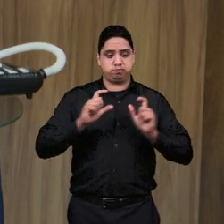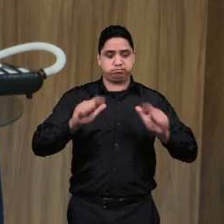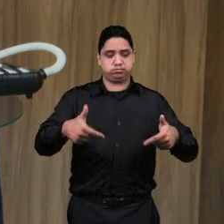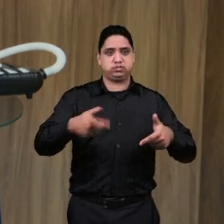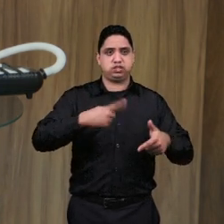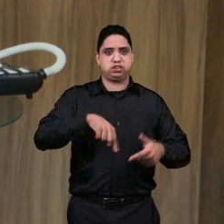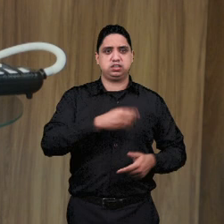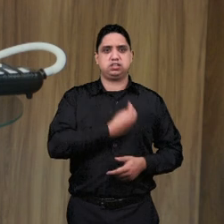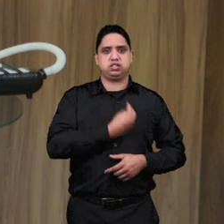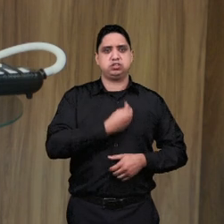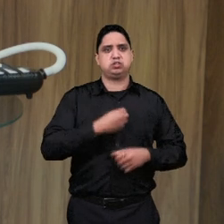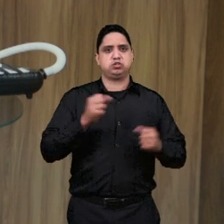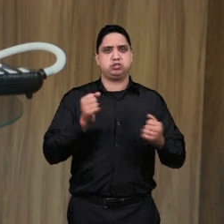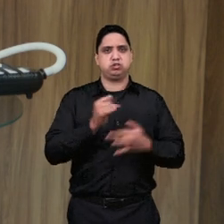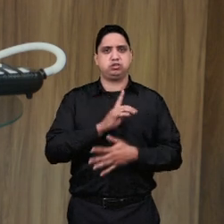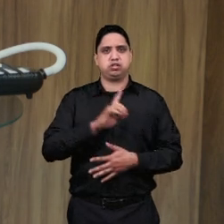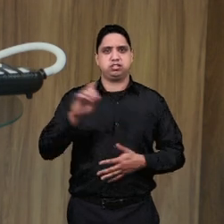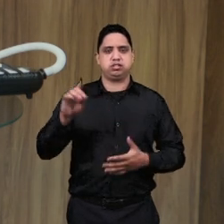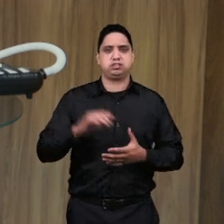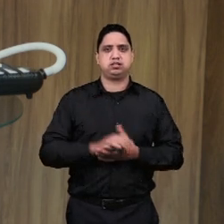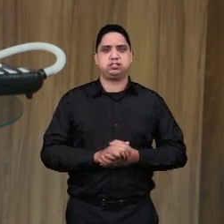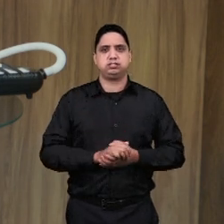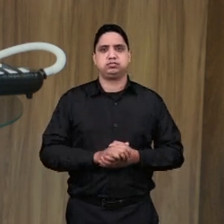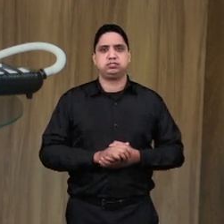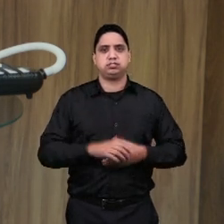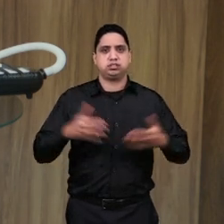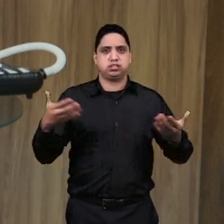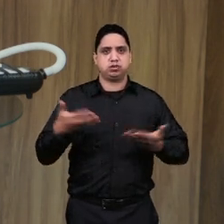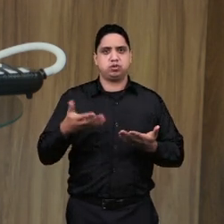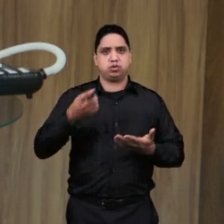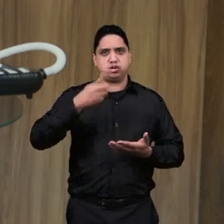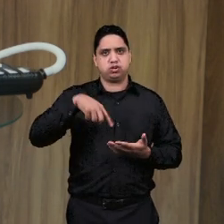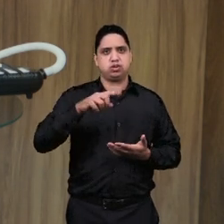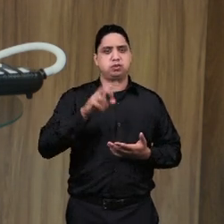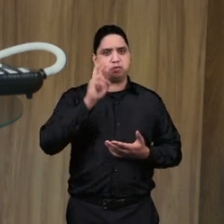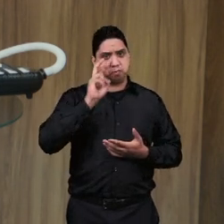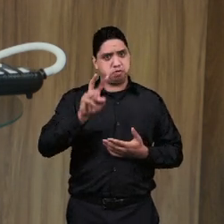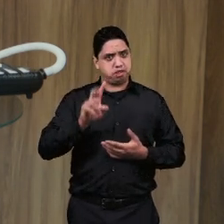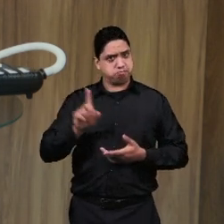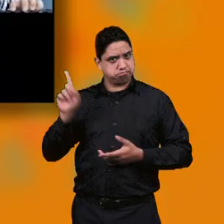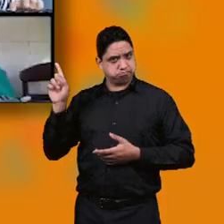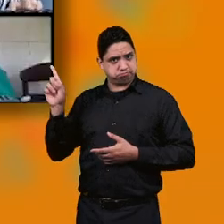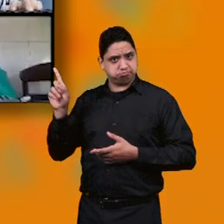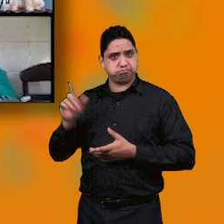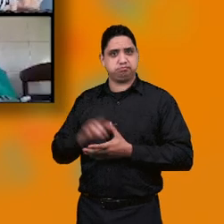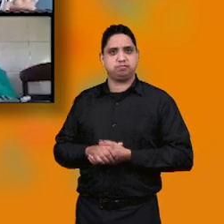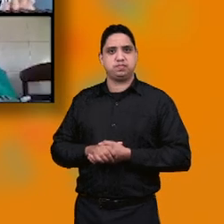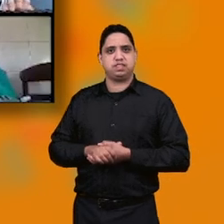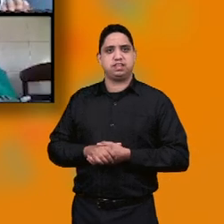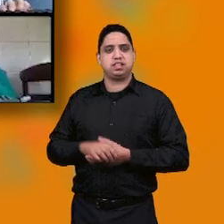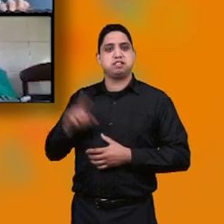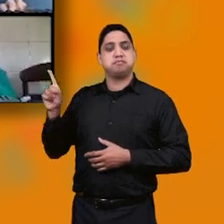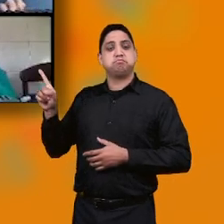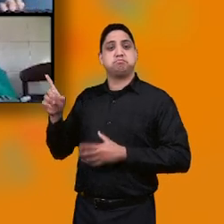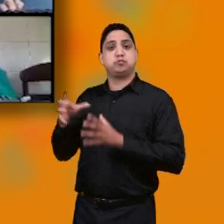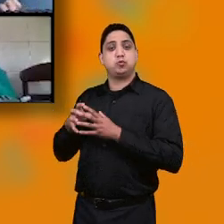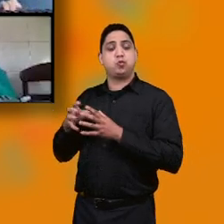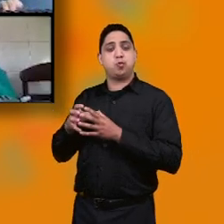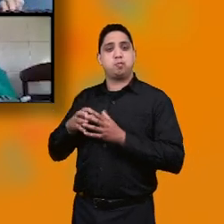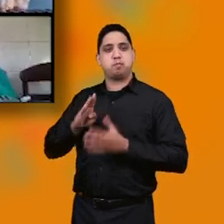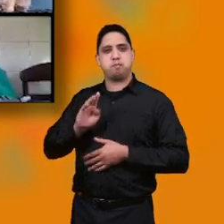nous allons assister à tout cela que nous avons commenté. Ça, c'est les bandes. Des